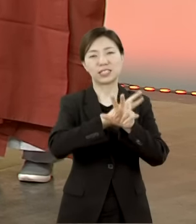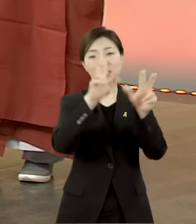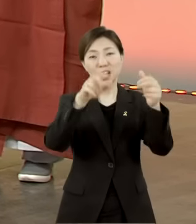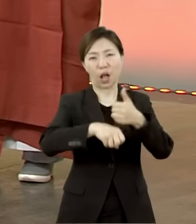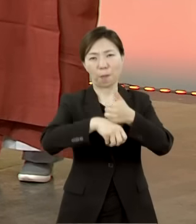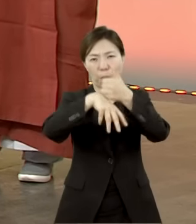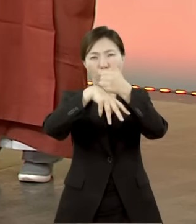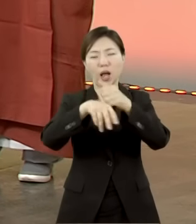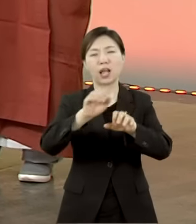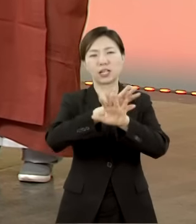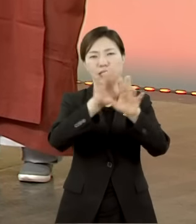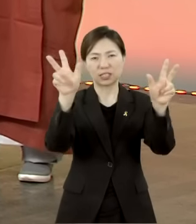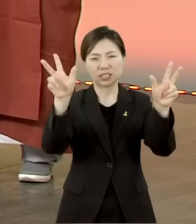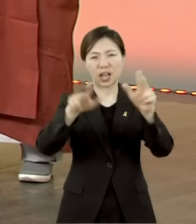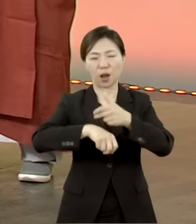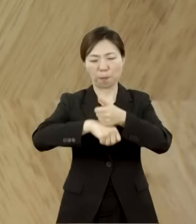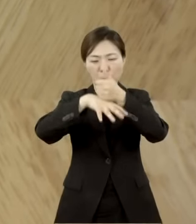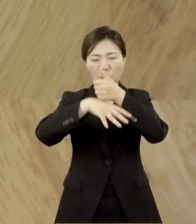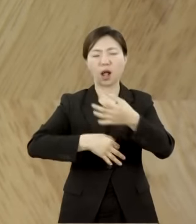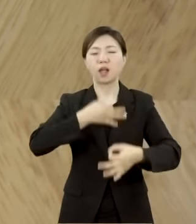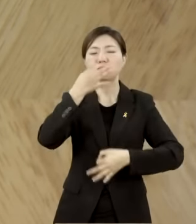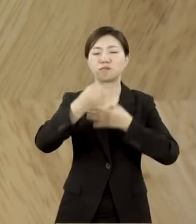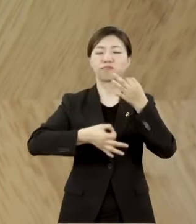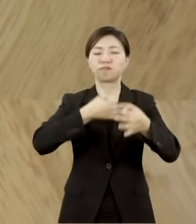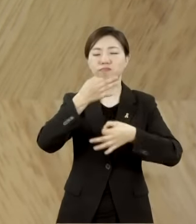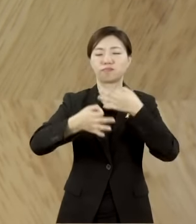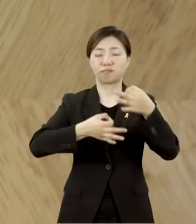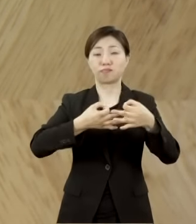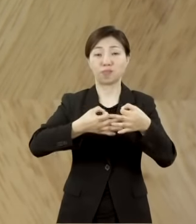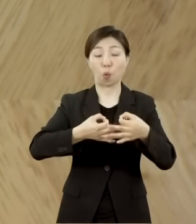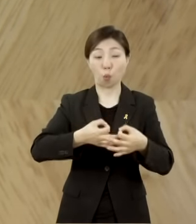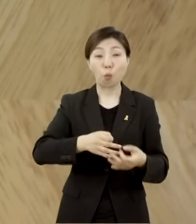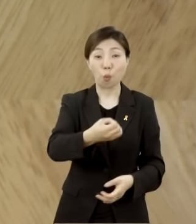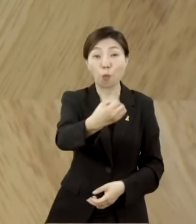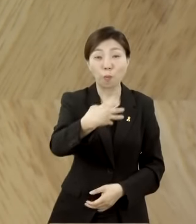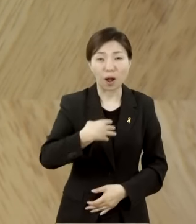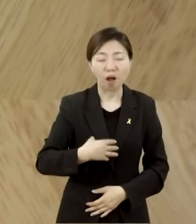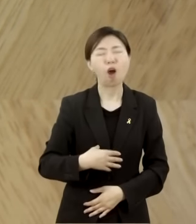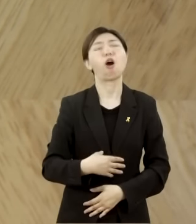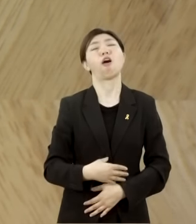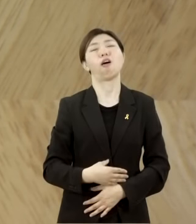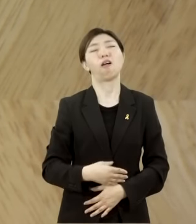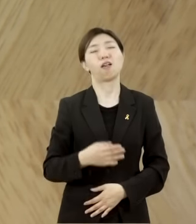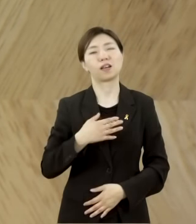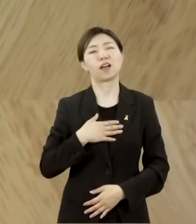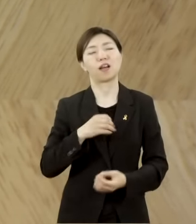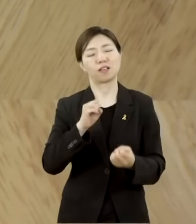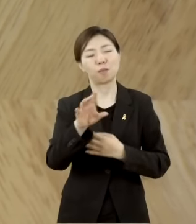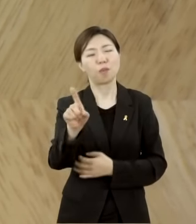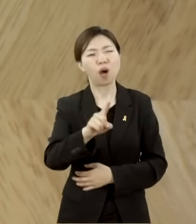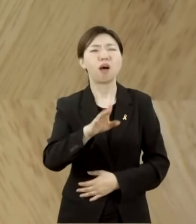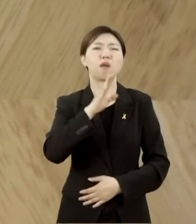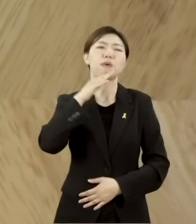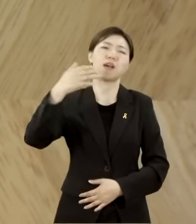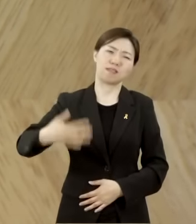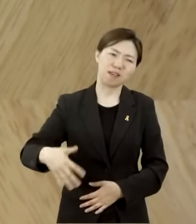편안해지시길 했기 때문에 남는 시간에는 이렇게 지장보살 염불을 많이 많이 하신대요 그래서